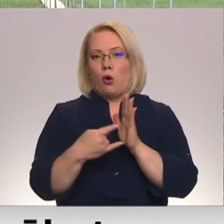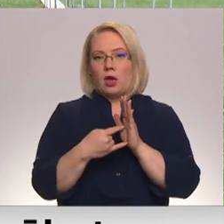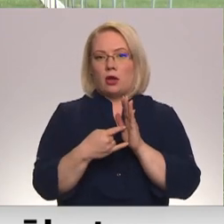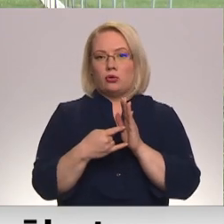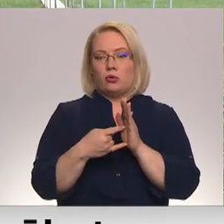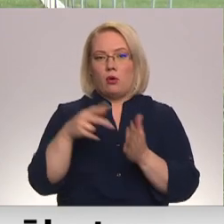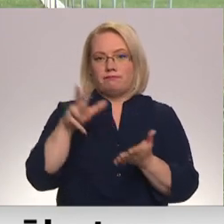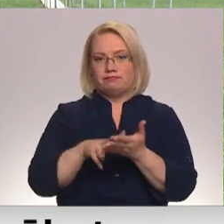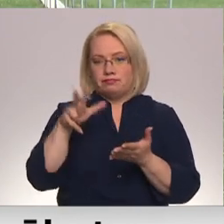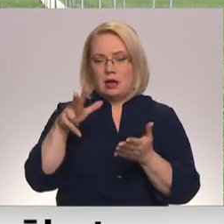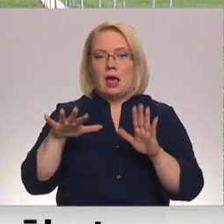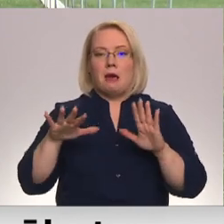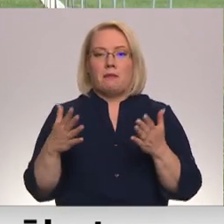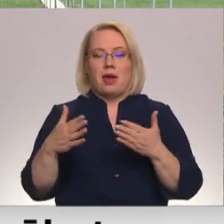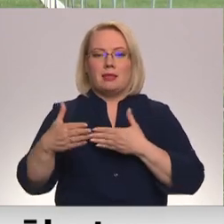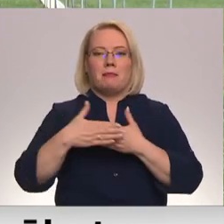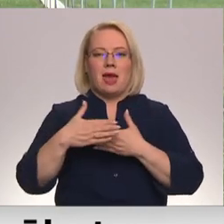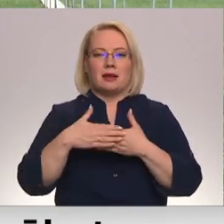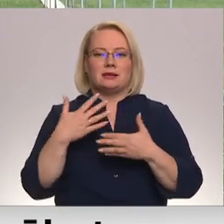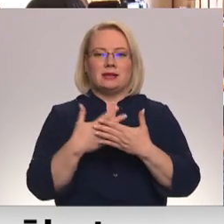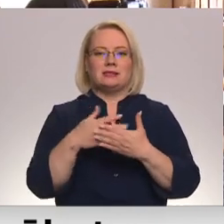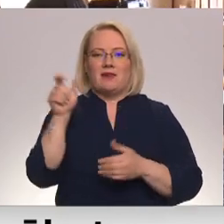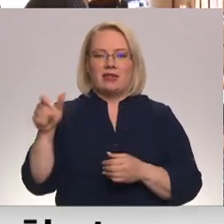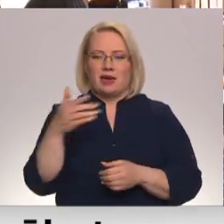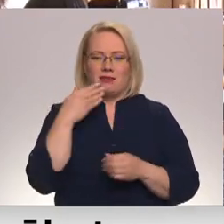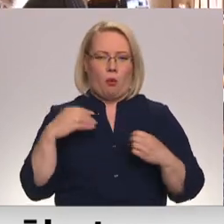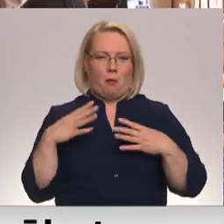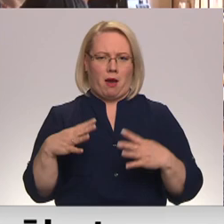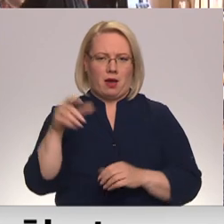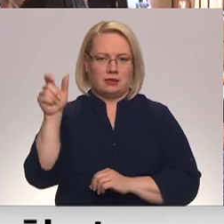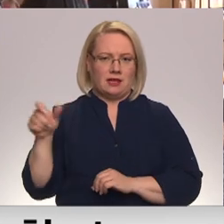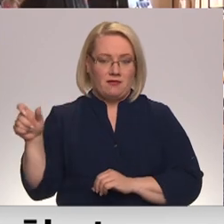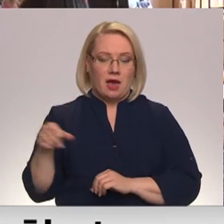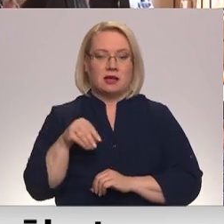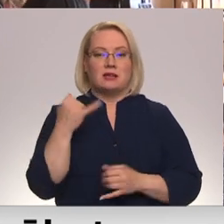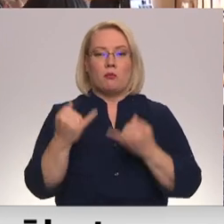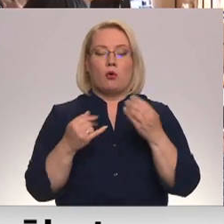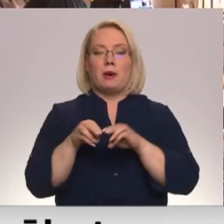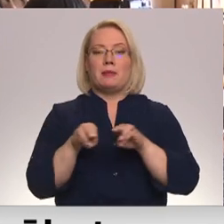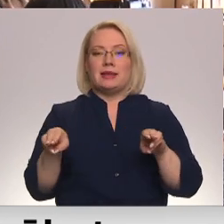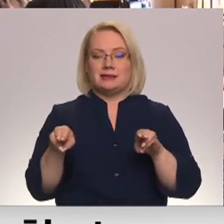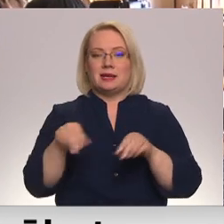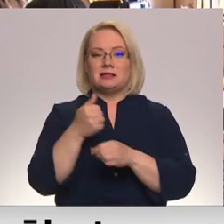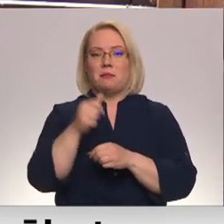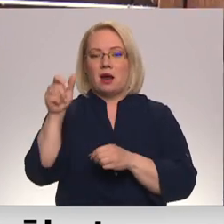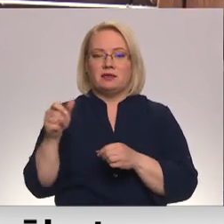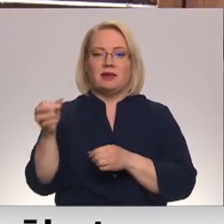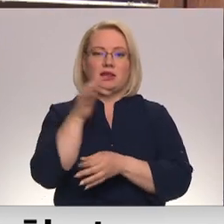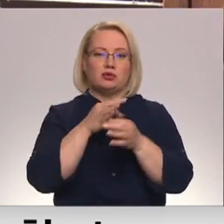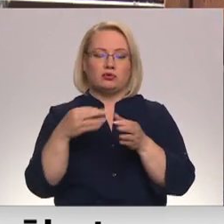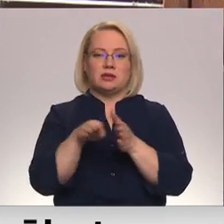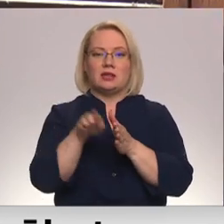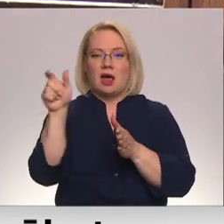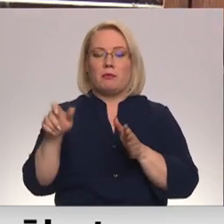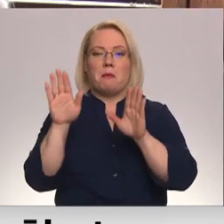pieņēmts. Bet piekrastes zvejnieki tie nav bagāti cilvēki. Zemkopības ministrijas pārstāvju diskusijas dalībniekus gan mierina, ka